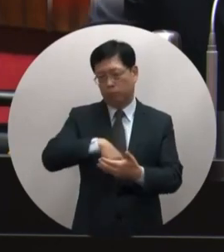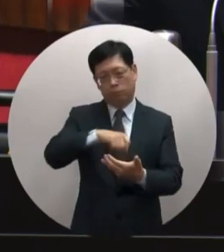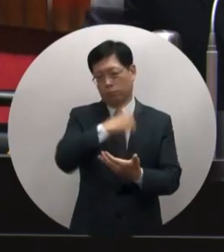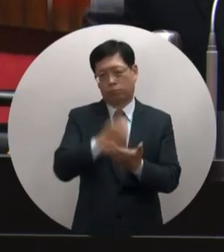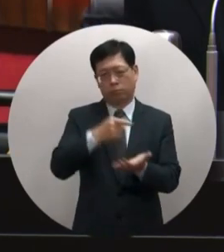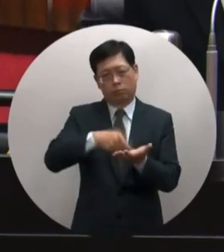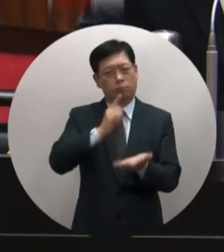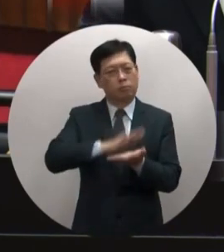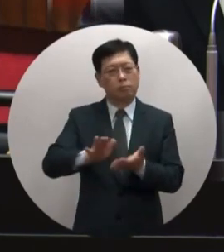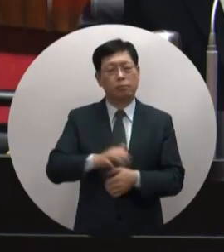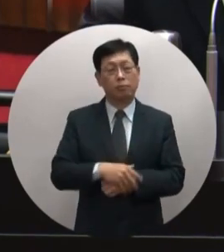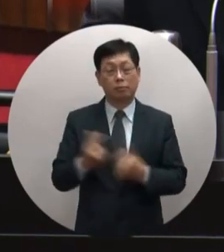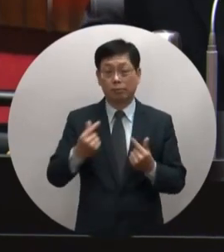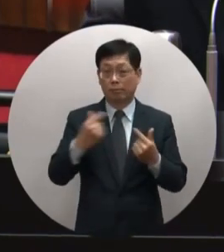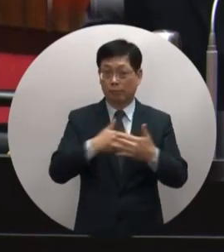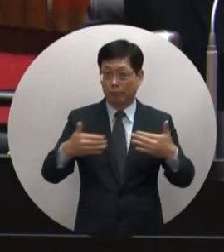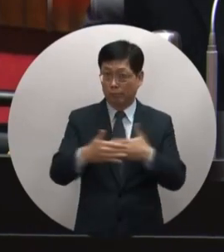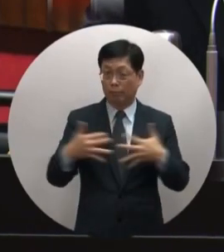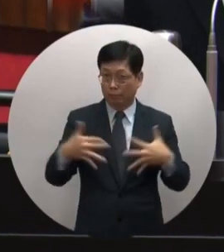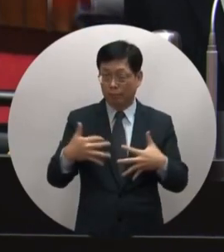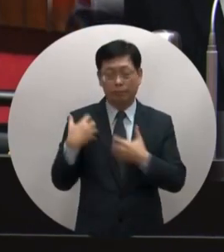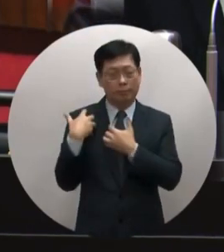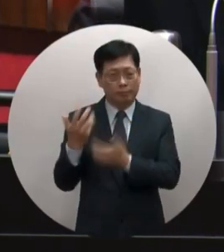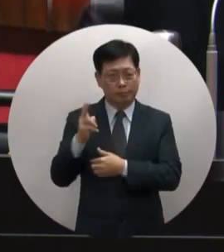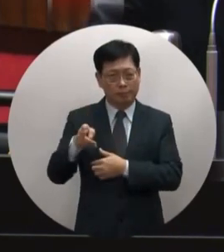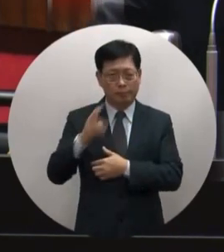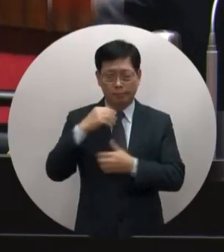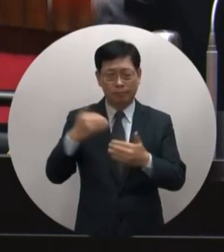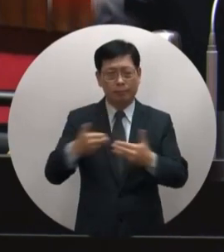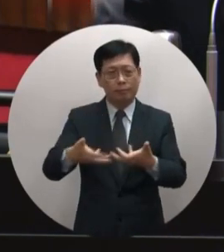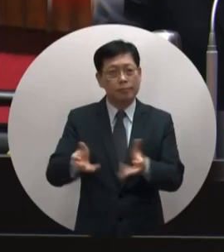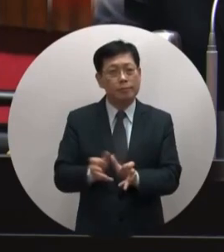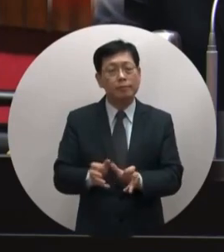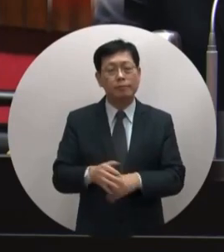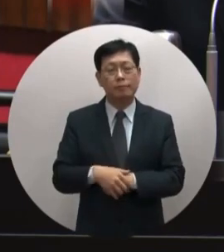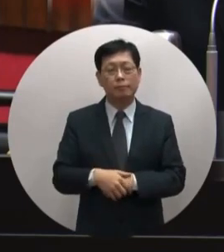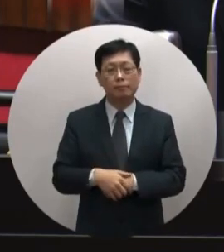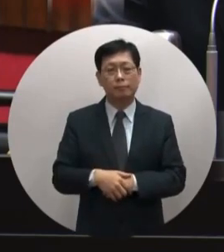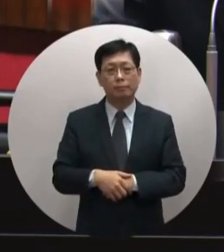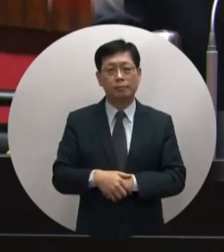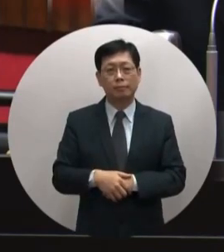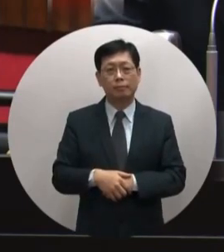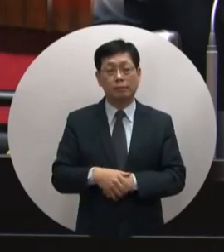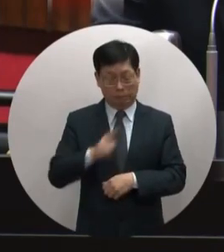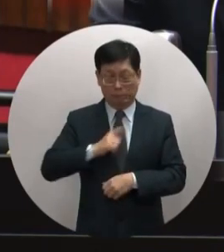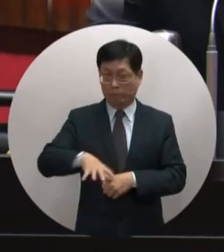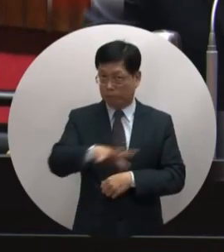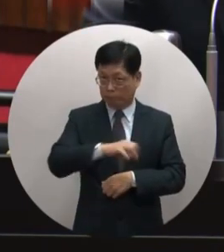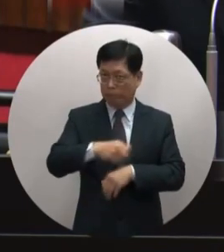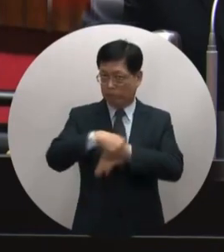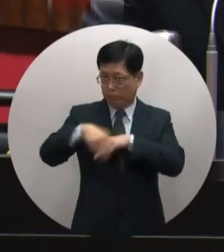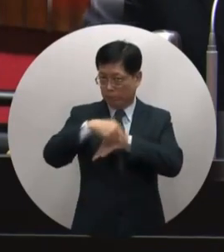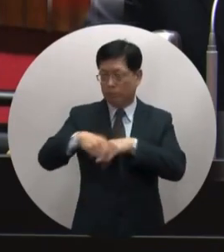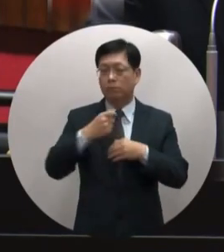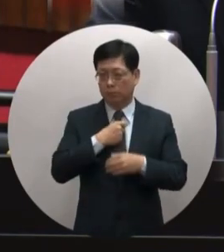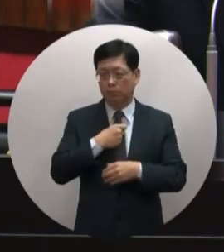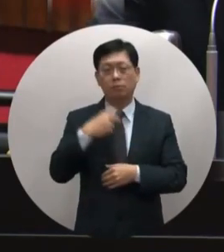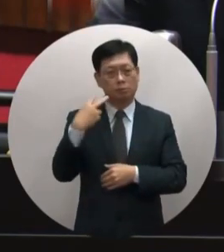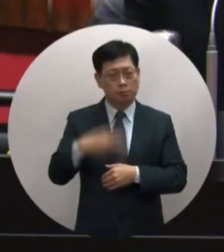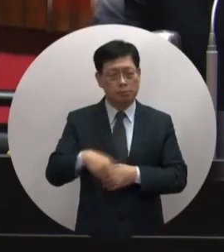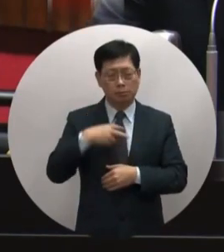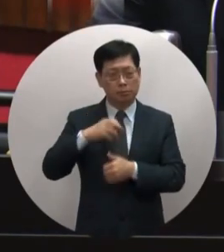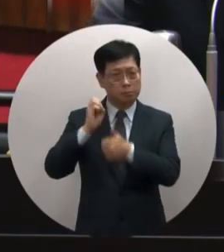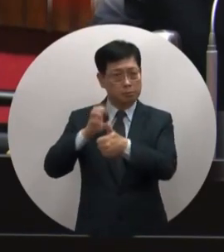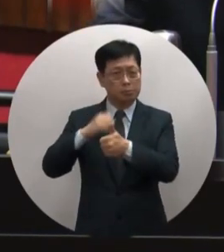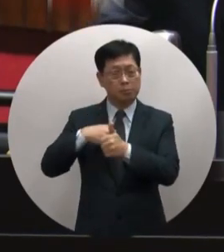交代所以有關交通的部分拜託交通部整體規劃並跟